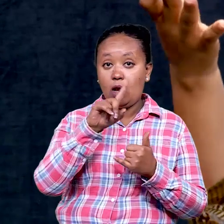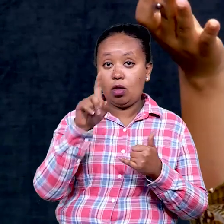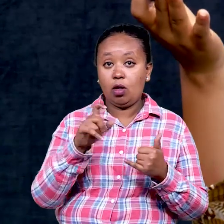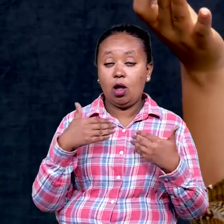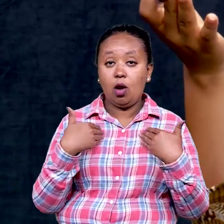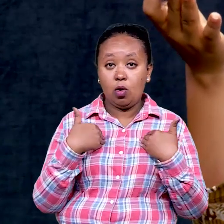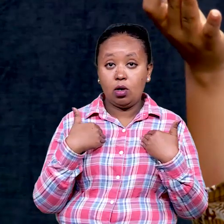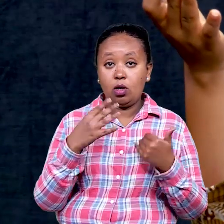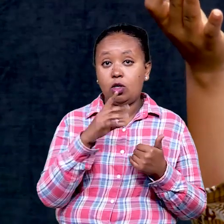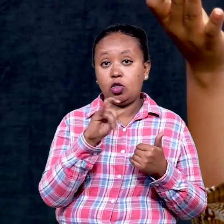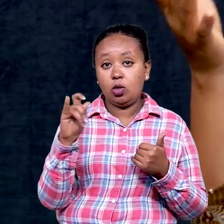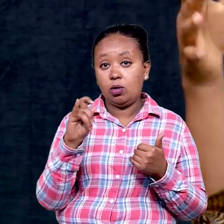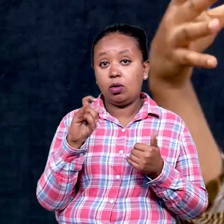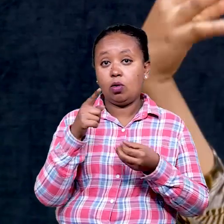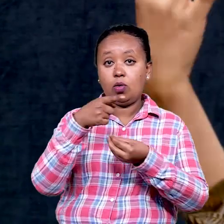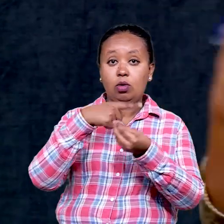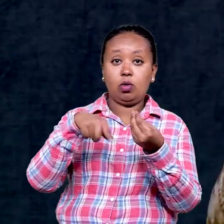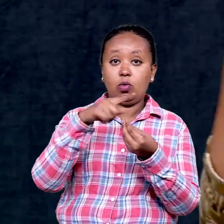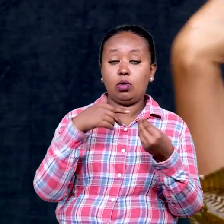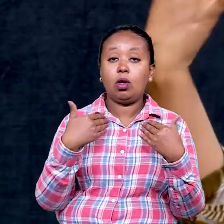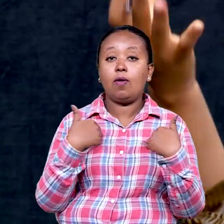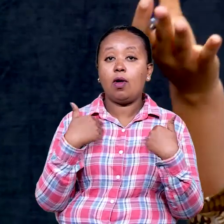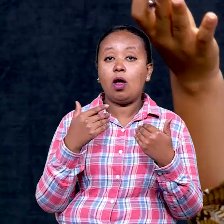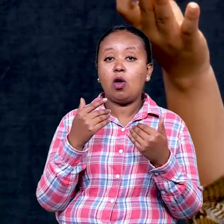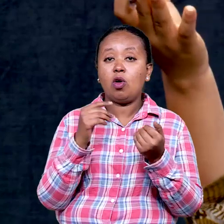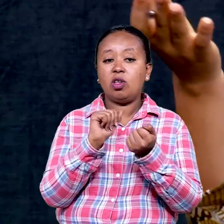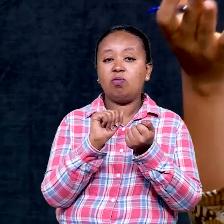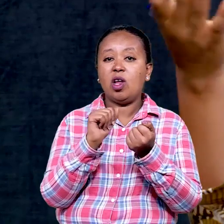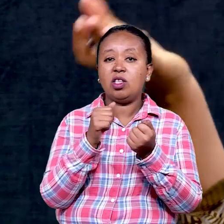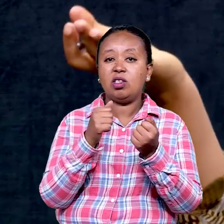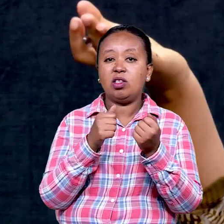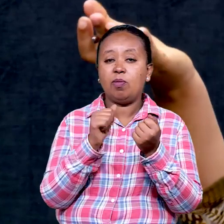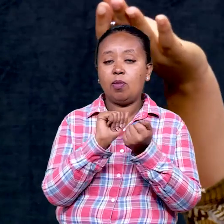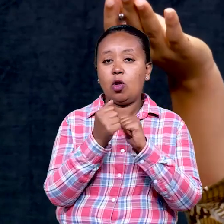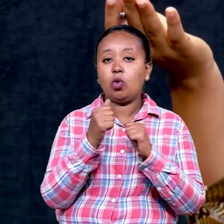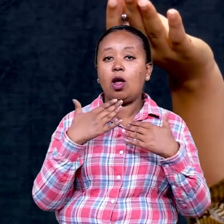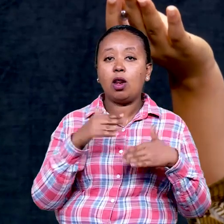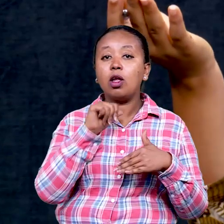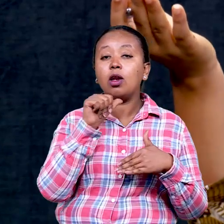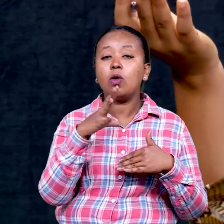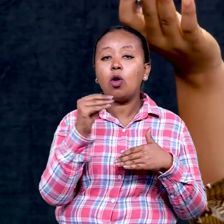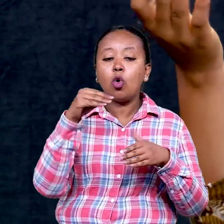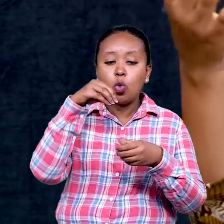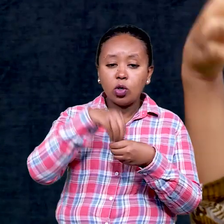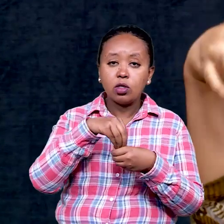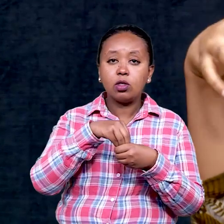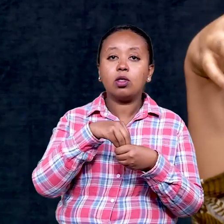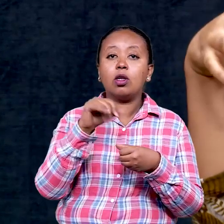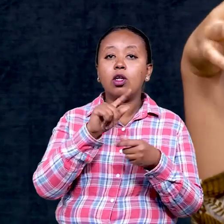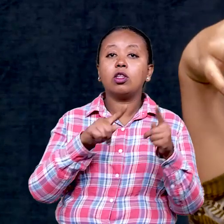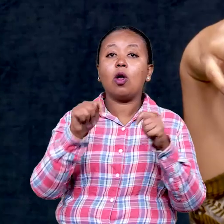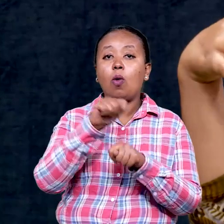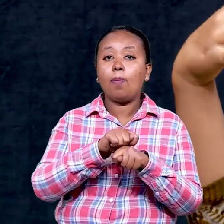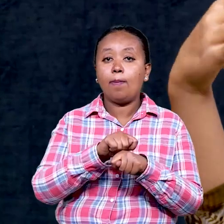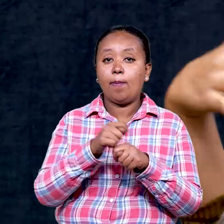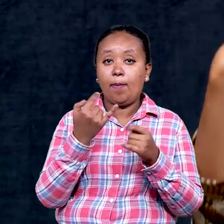አሁን እየጠየቅኩት ያለሁት እንጂ በዙሪያው ያለውን አፌክት የሚያደርጋቸውን አካላት አይደለም። እና ውስጥ